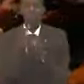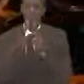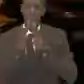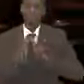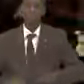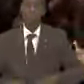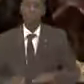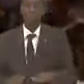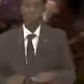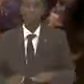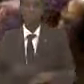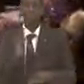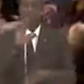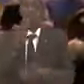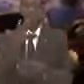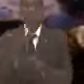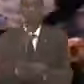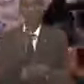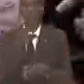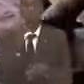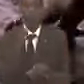ne clame pas